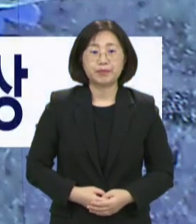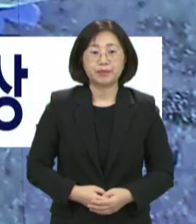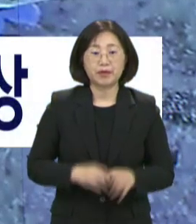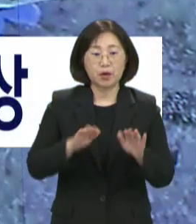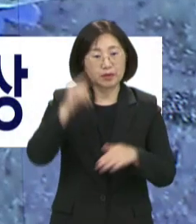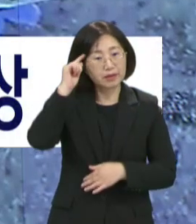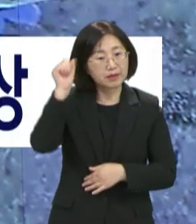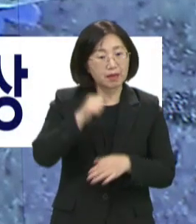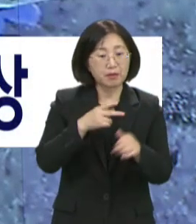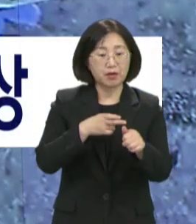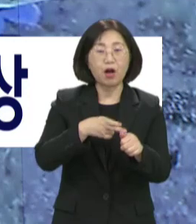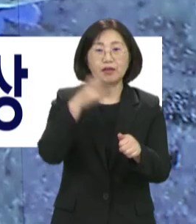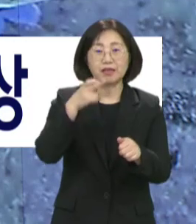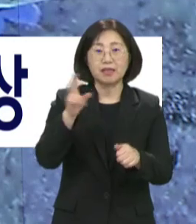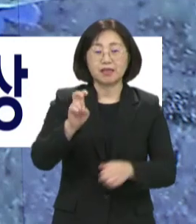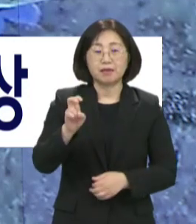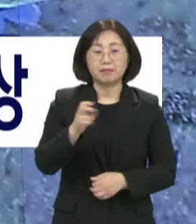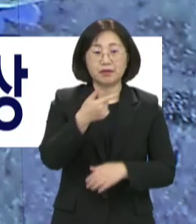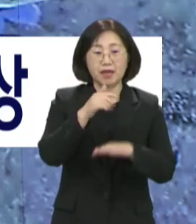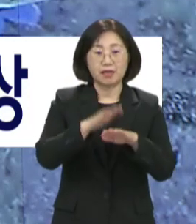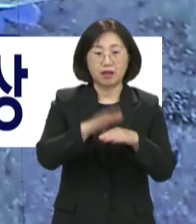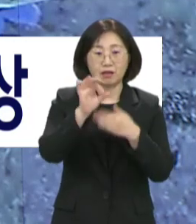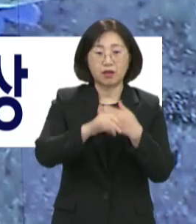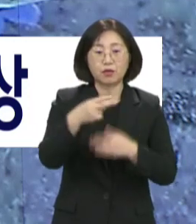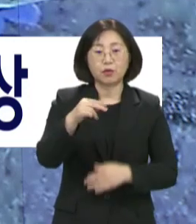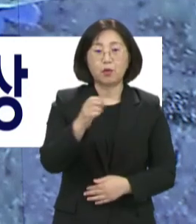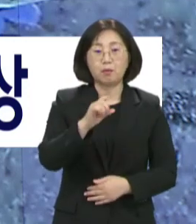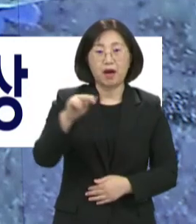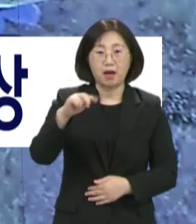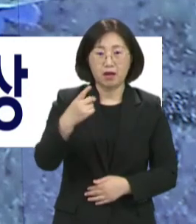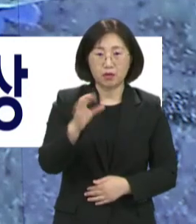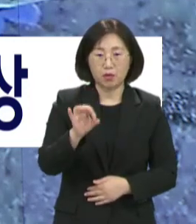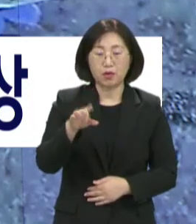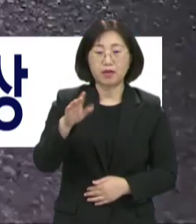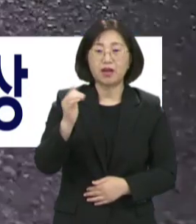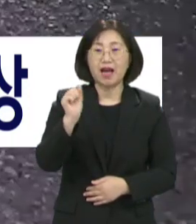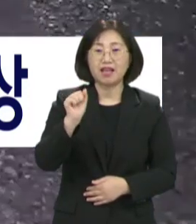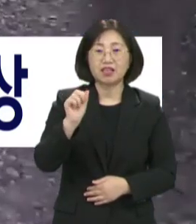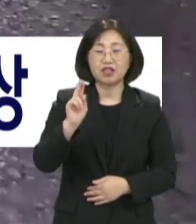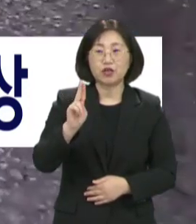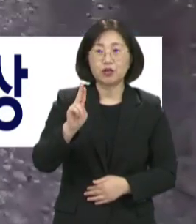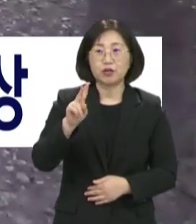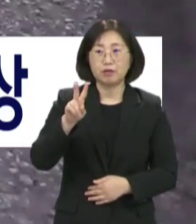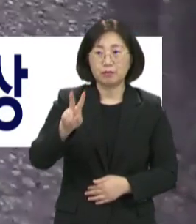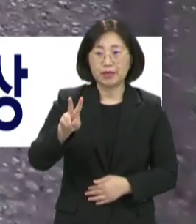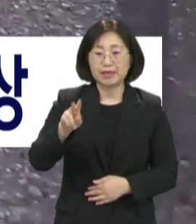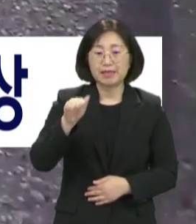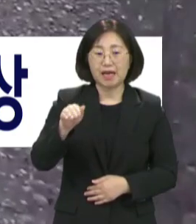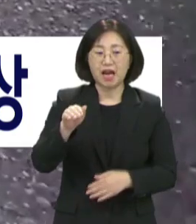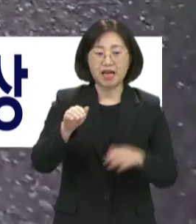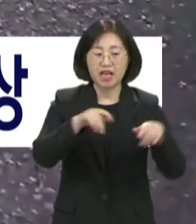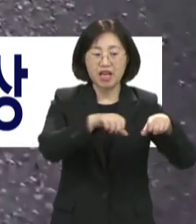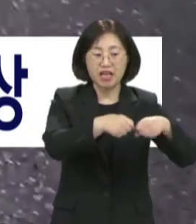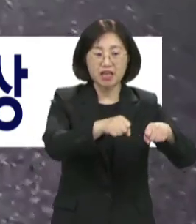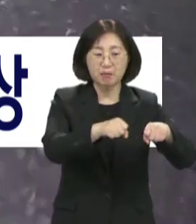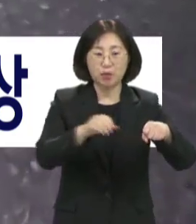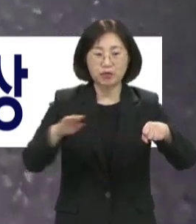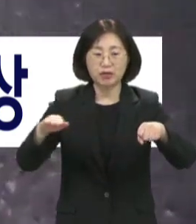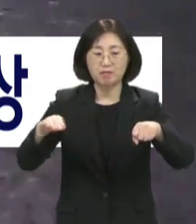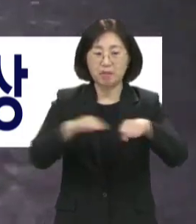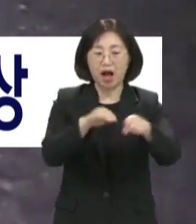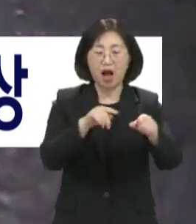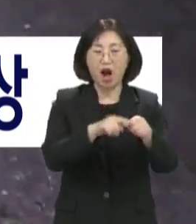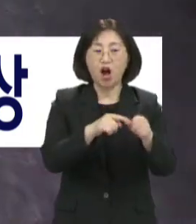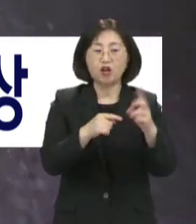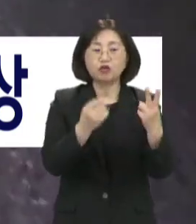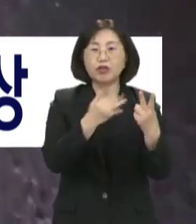오늘 새벽 0시 20분쯤 대전 서구 도마동에서 SUV 차량이 전동 킥보드와 부딪혀 킥보드에 함께 타고 있던 10대